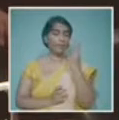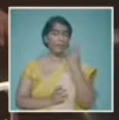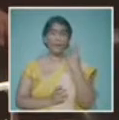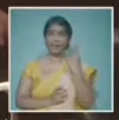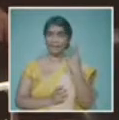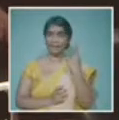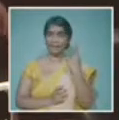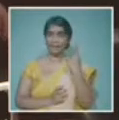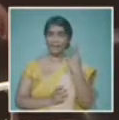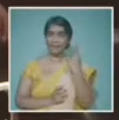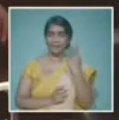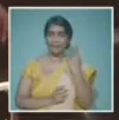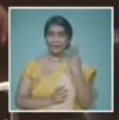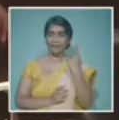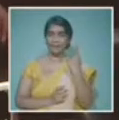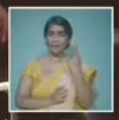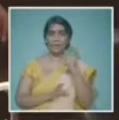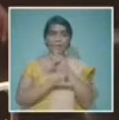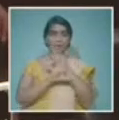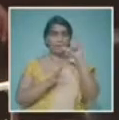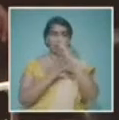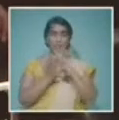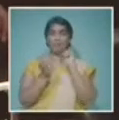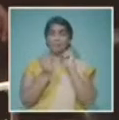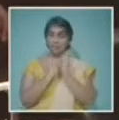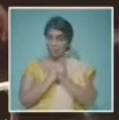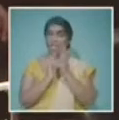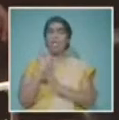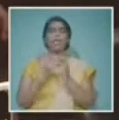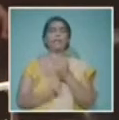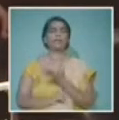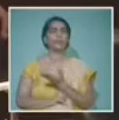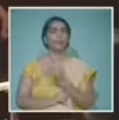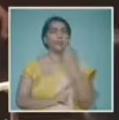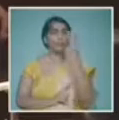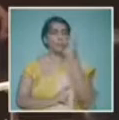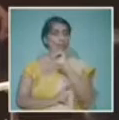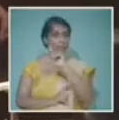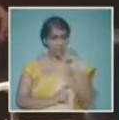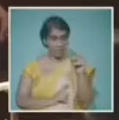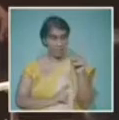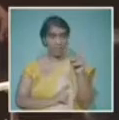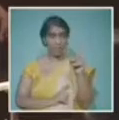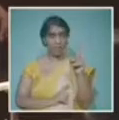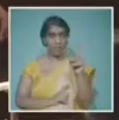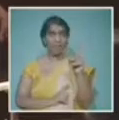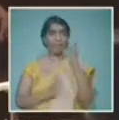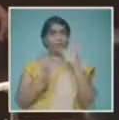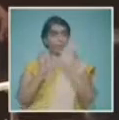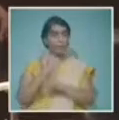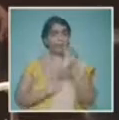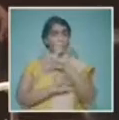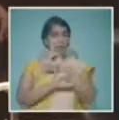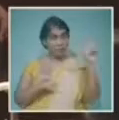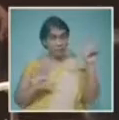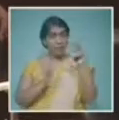2001 17 වෙනි සංශෝධනය ගේනකොටත් ඇමති. 2010 එය අහෝසි කළ 18